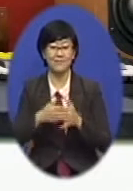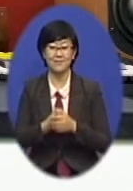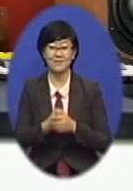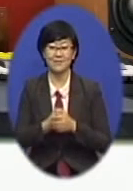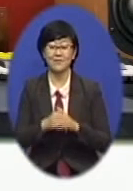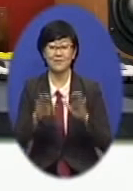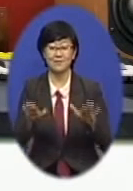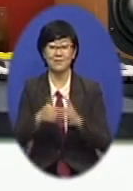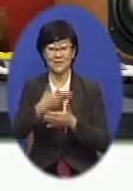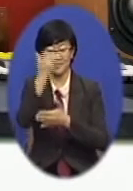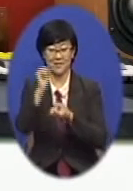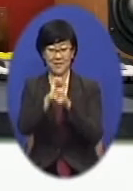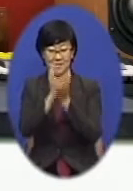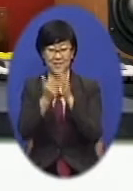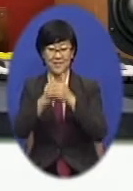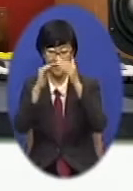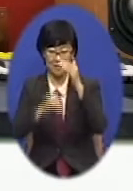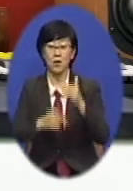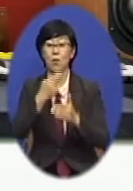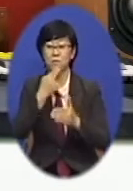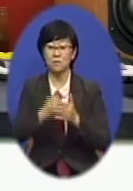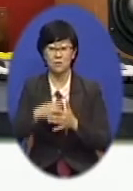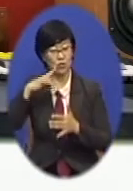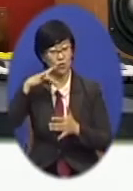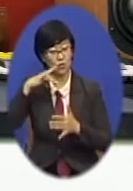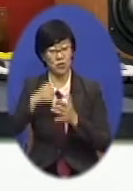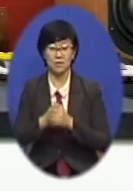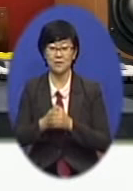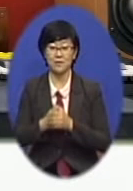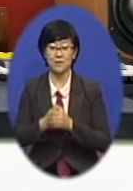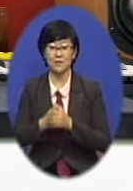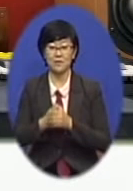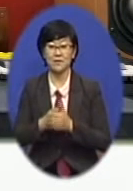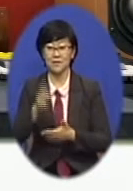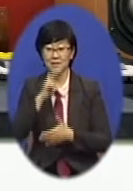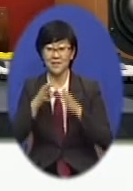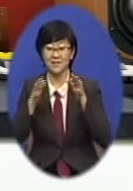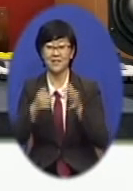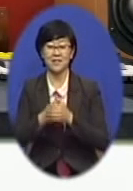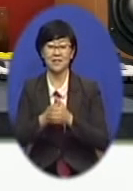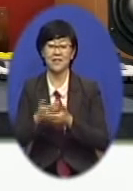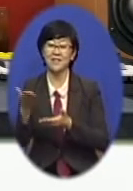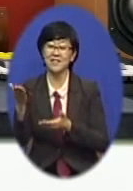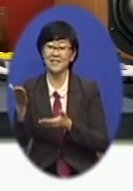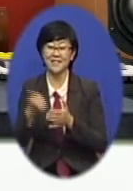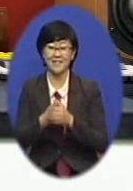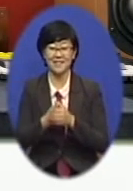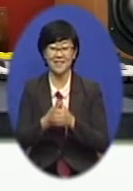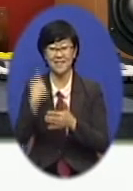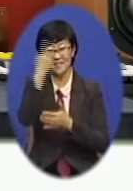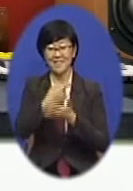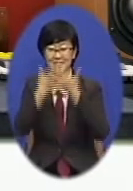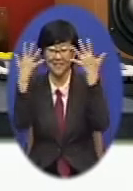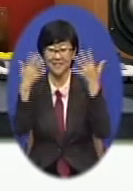아유, 예. 오늘 그냥 할미꽃 사연이 왜 안 나오나 궁금했는데 예. 할미꽃 예. 사연이 나오니까요. 예. 우리 송범수 씨